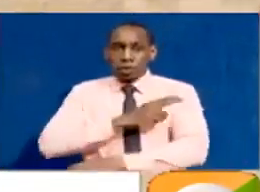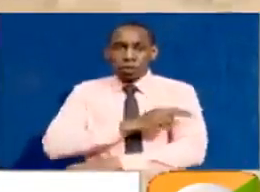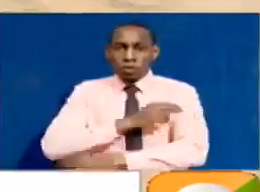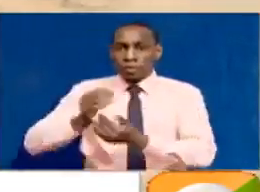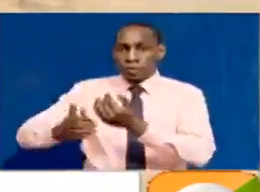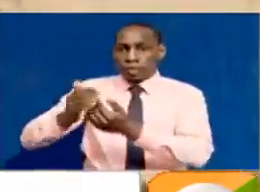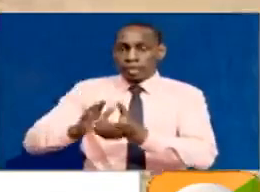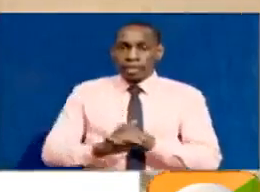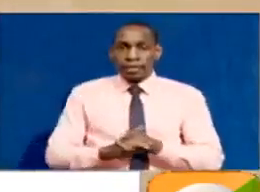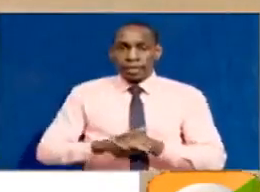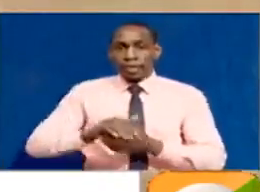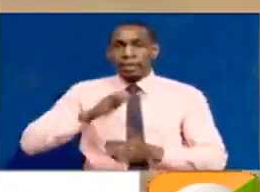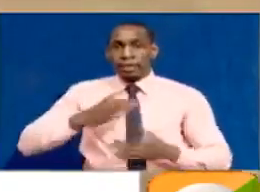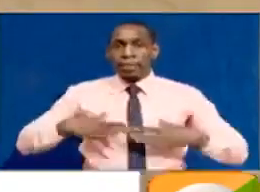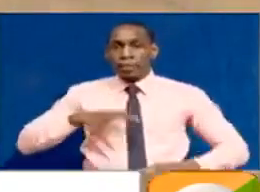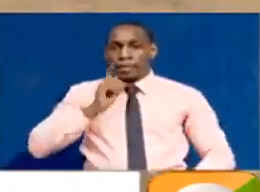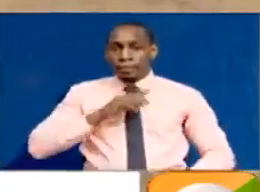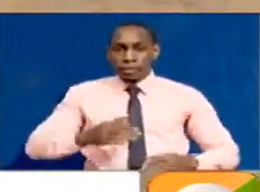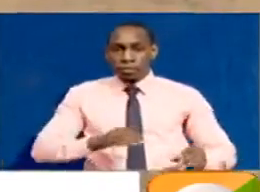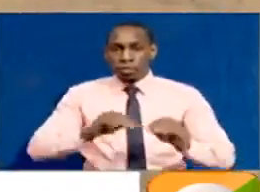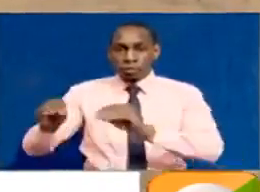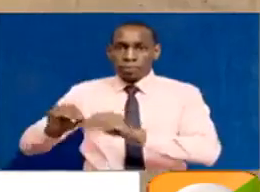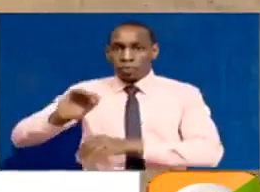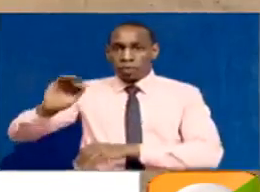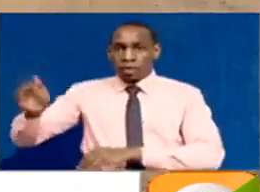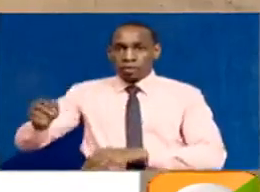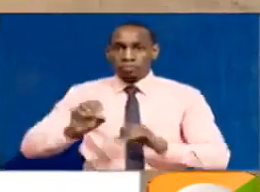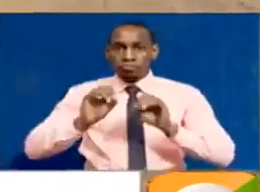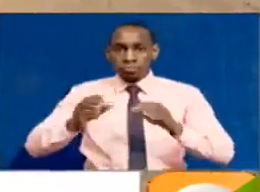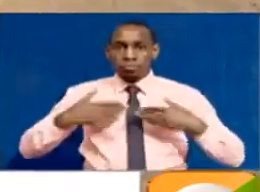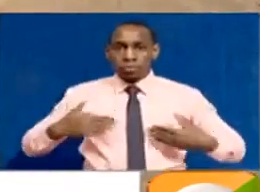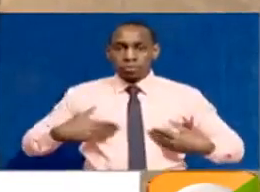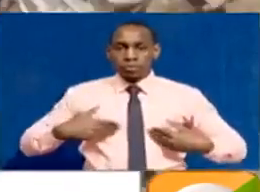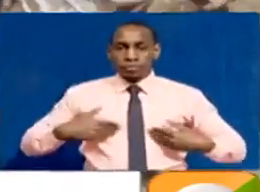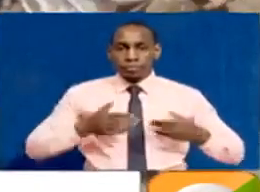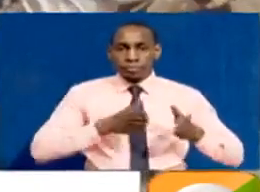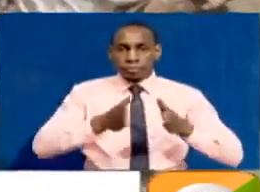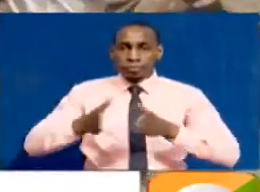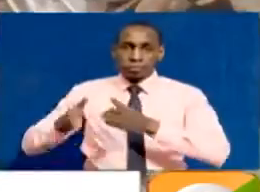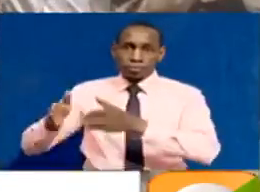Marehemu walipelekwa katika makafani ya hospitali ya kaunti ndogo ya Loitoktok.